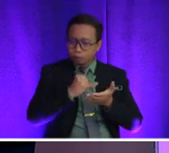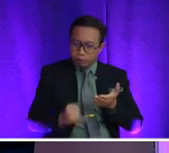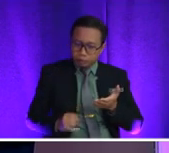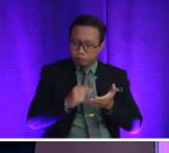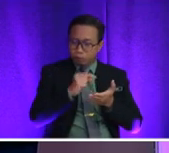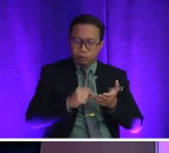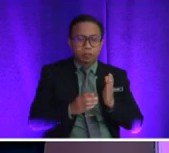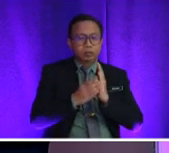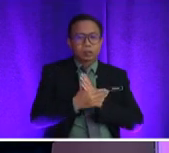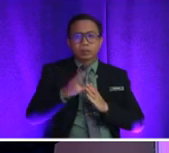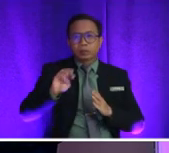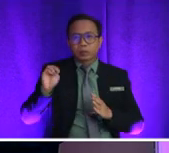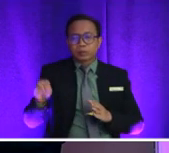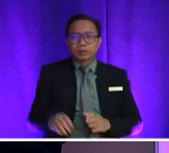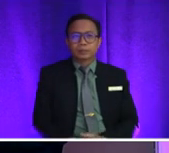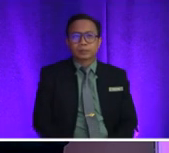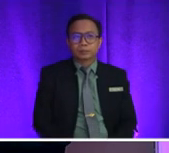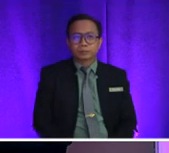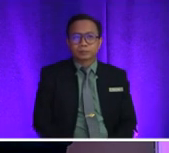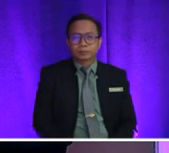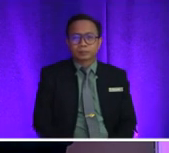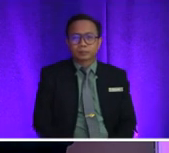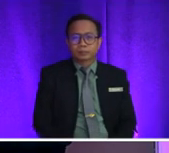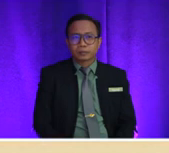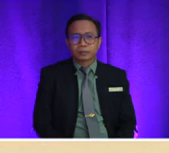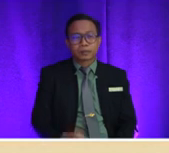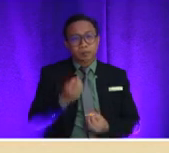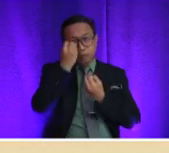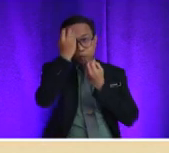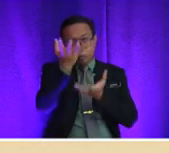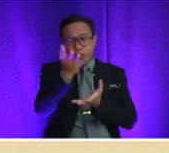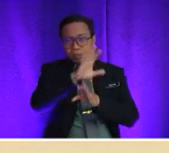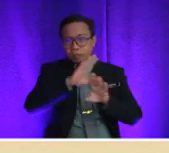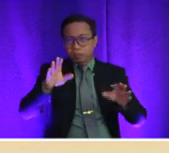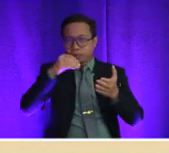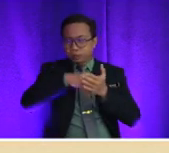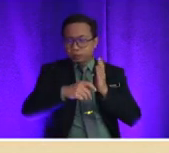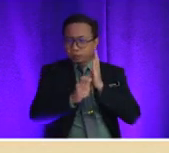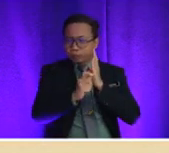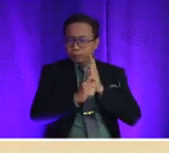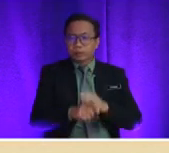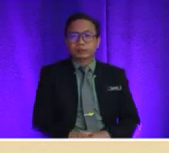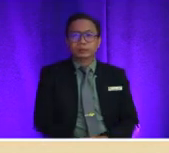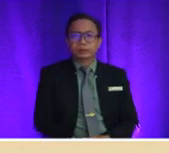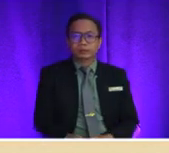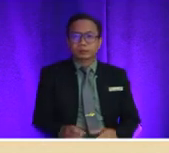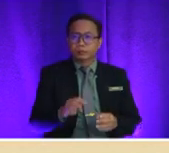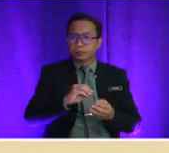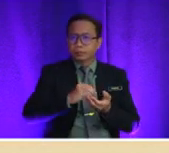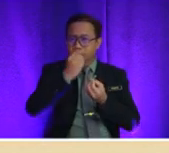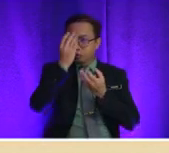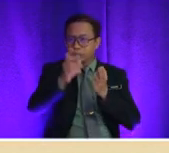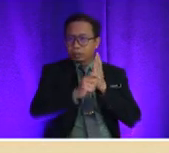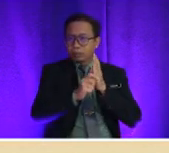calon dari calon Oke maklumat tambahan tidak dimasukkan adalah dimasukkan adalah